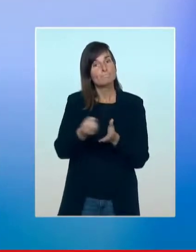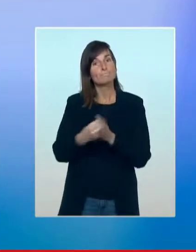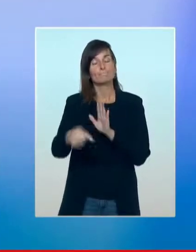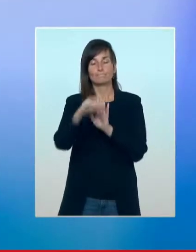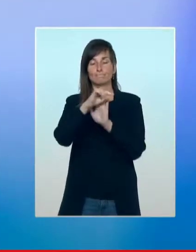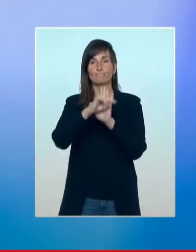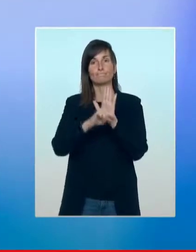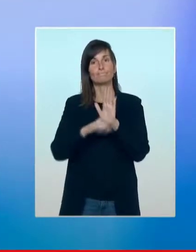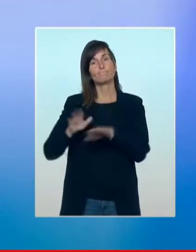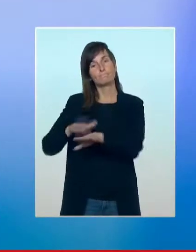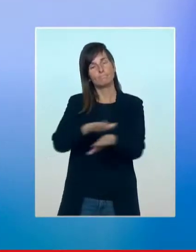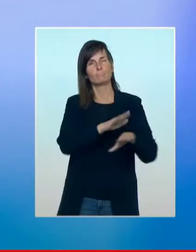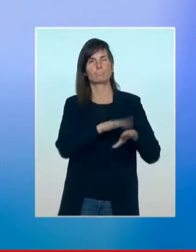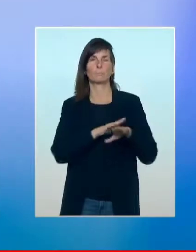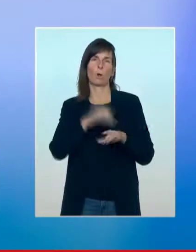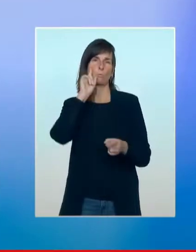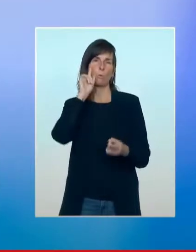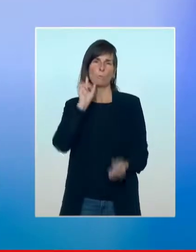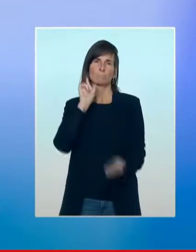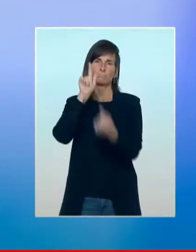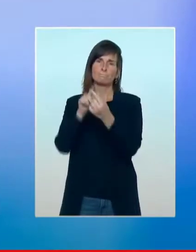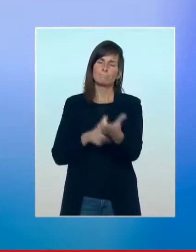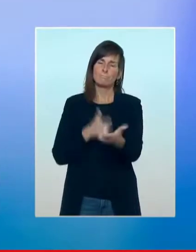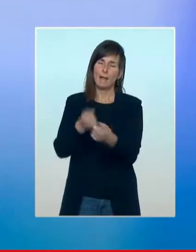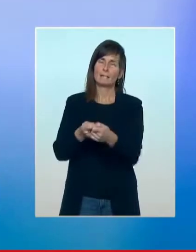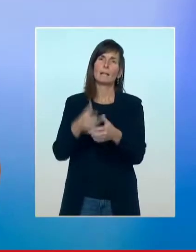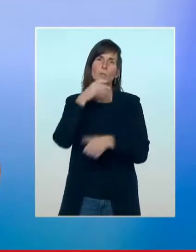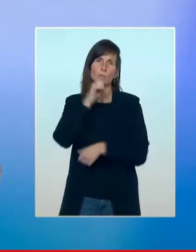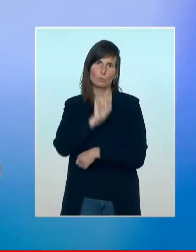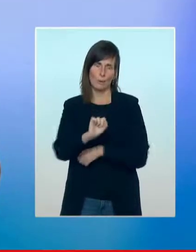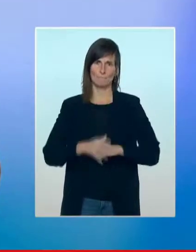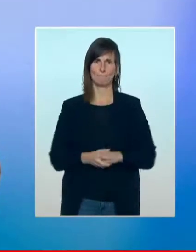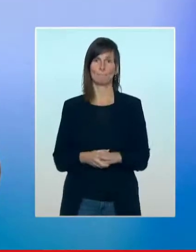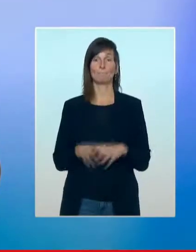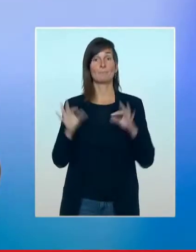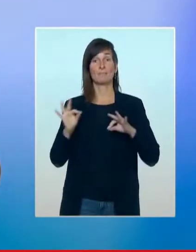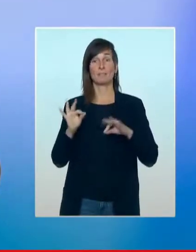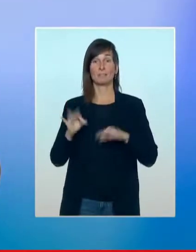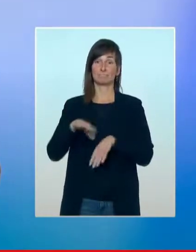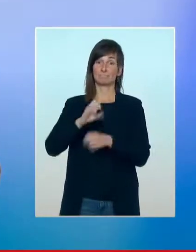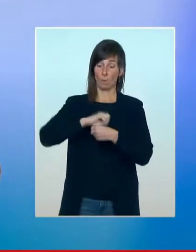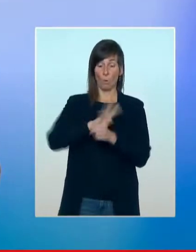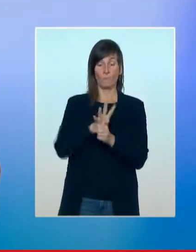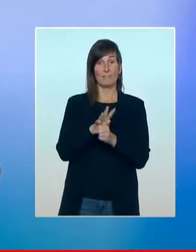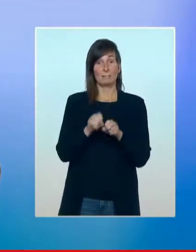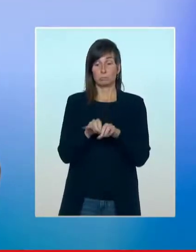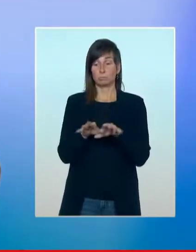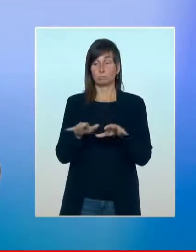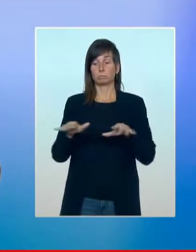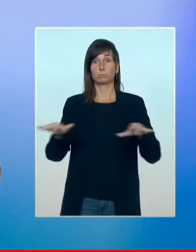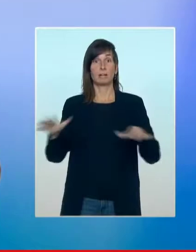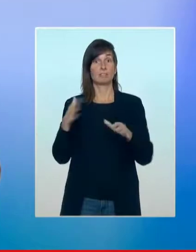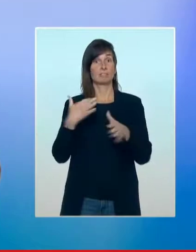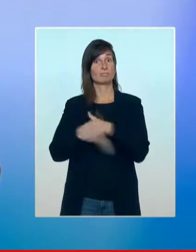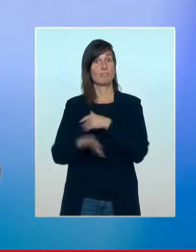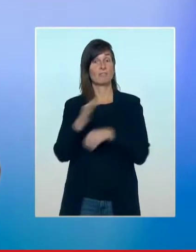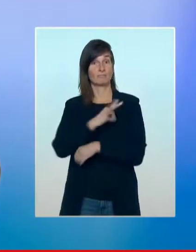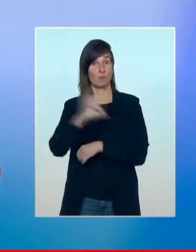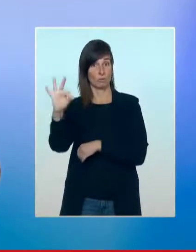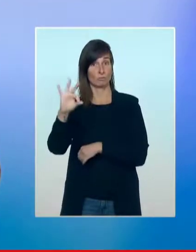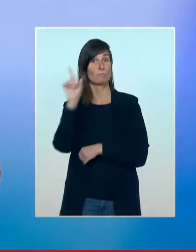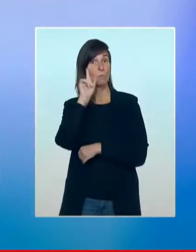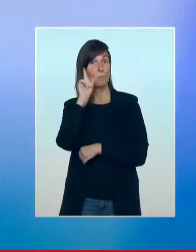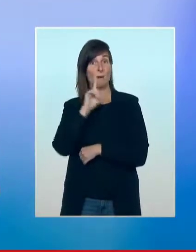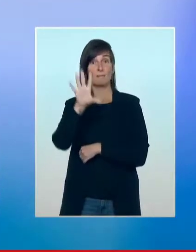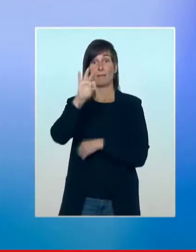qu'elle appelle à l'approche des fêtes de fin d'année. Ah, bon. Le virus Le circule virus. vite dans notre pays. Avec près de